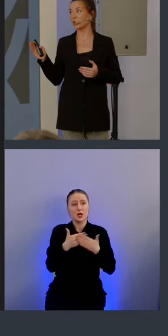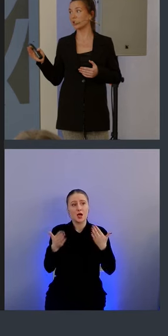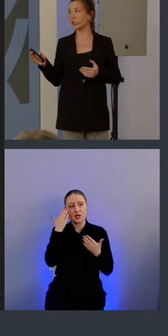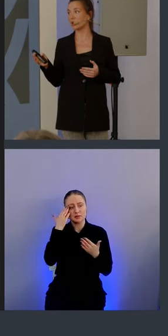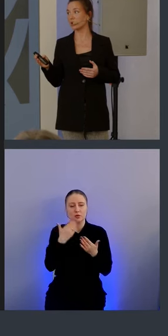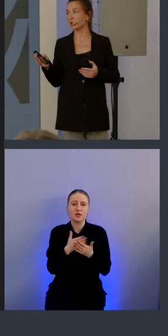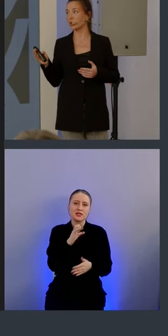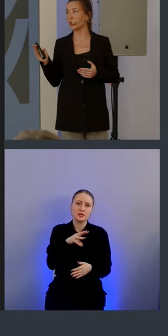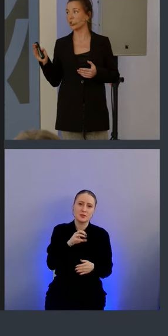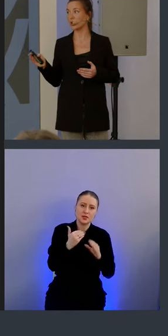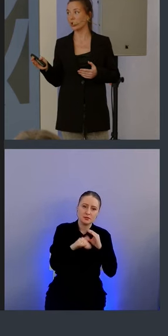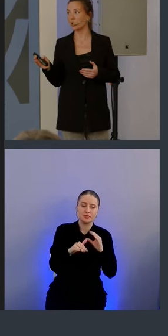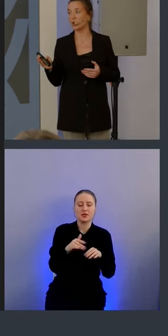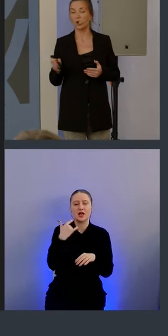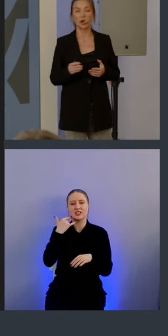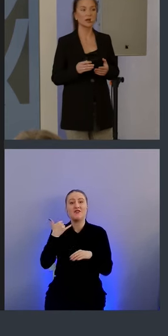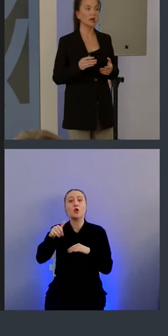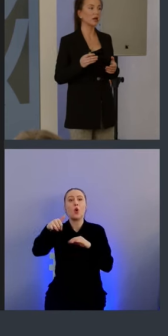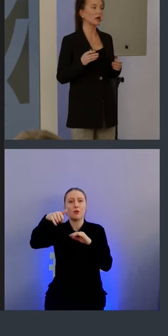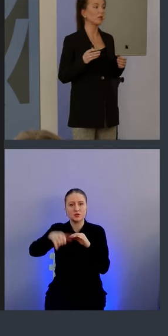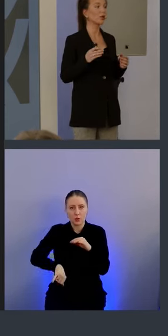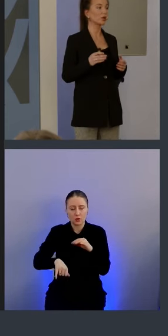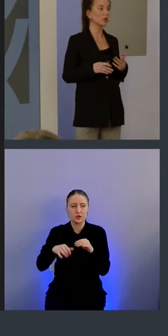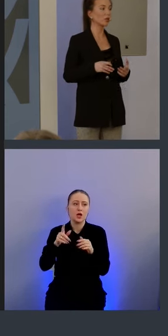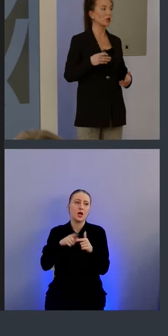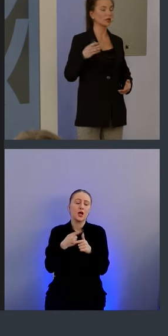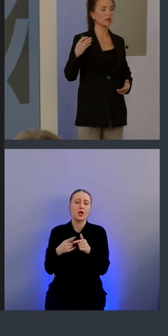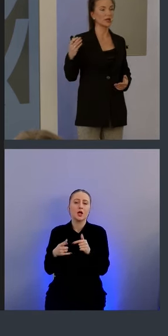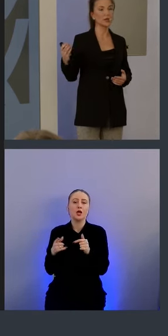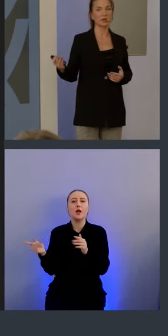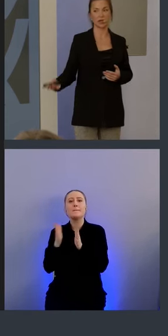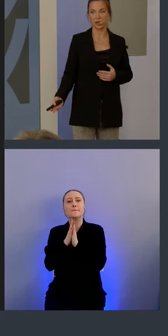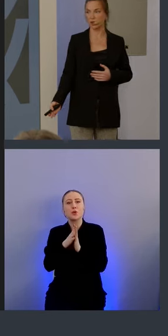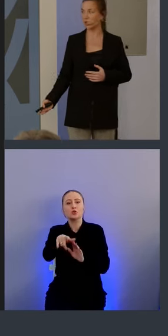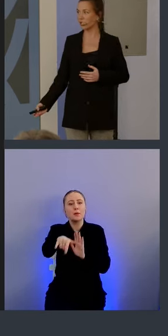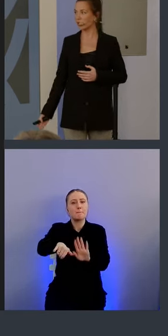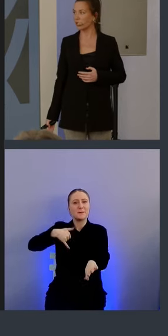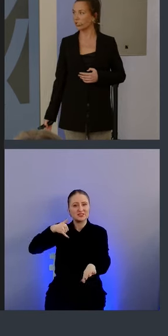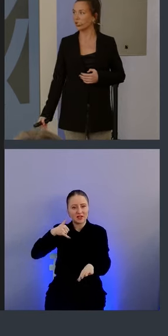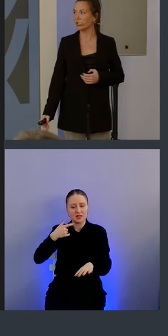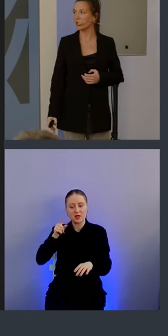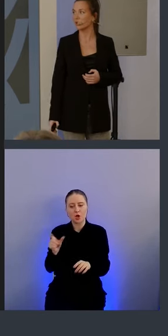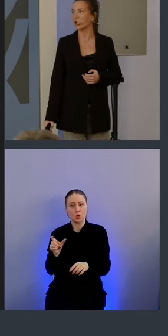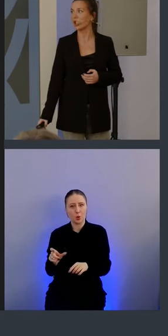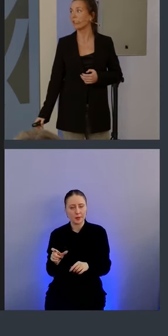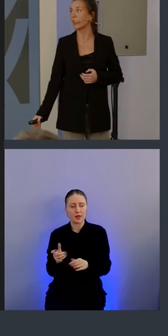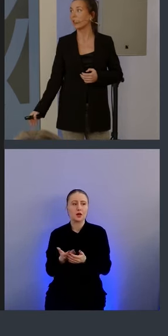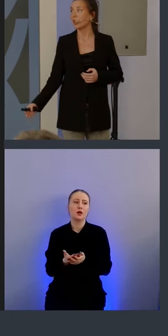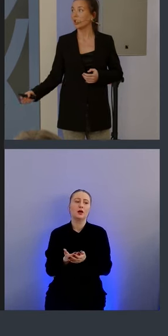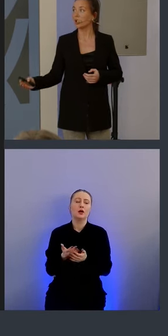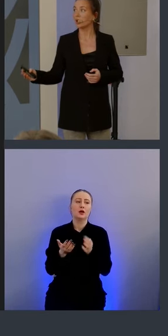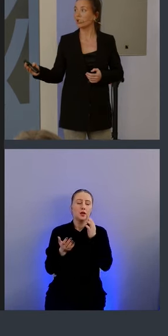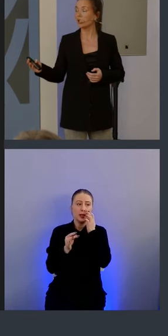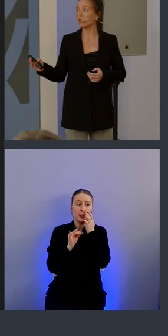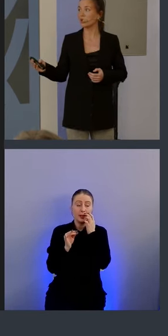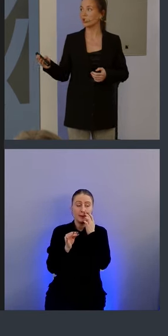это смс-ка, это звонок-сброс, это просьба пользователя позвонить на номер, который мы ему высылаем,